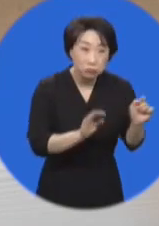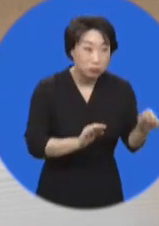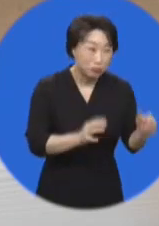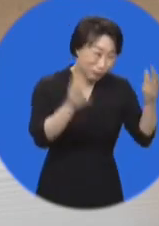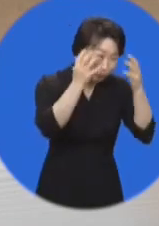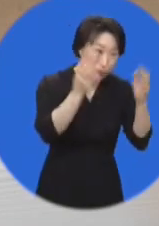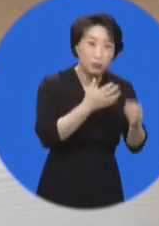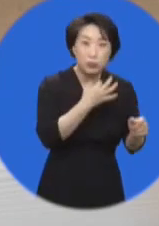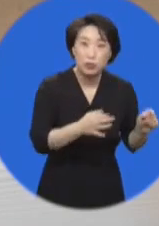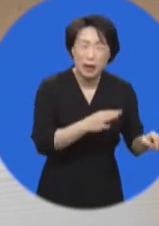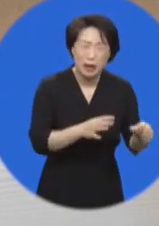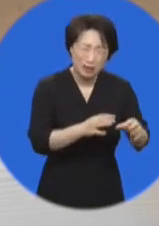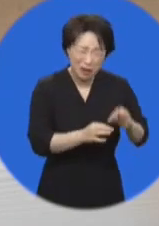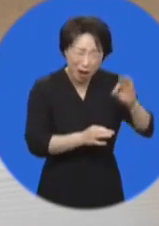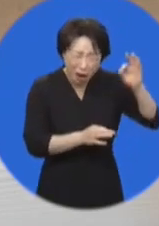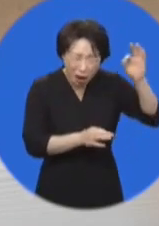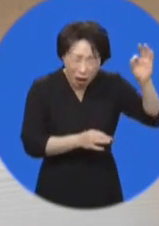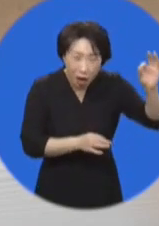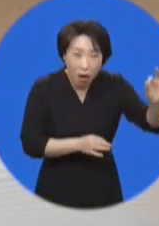아니요,